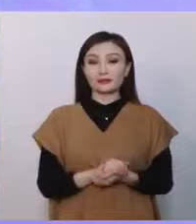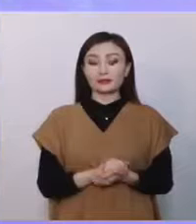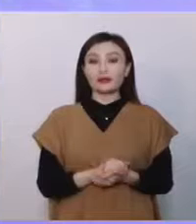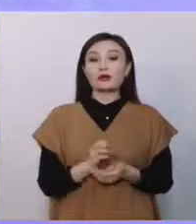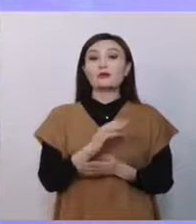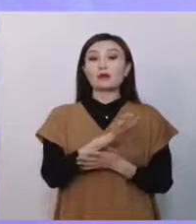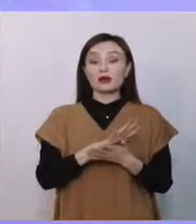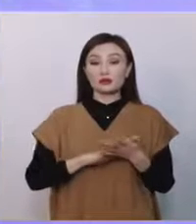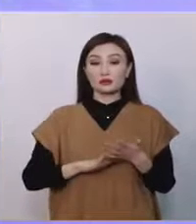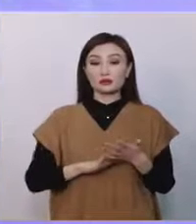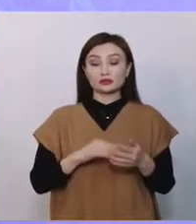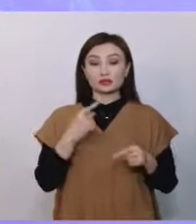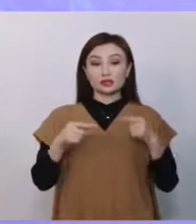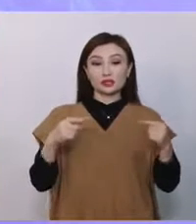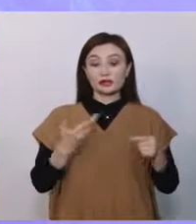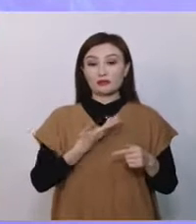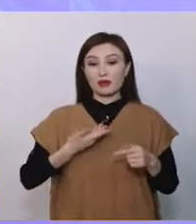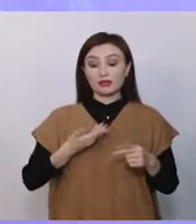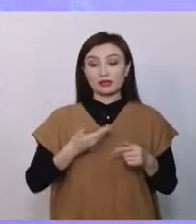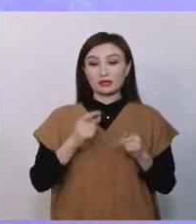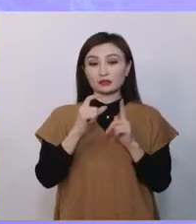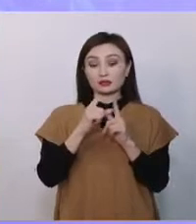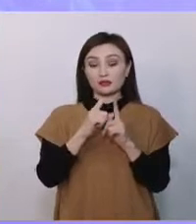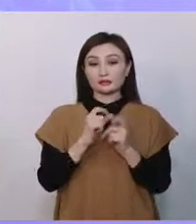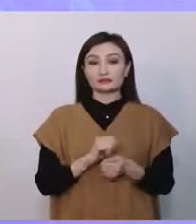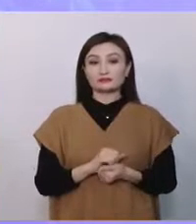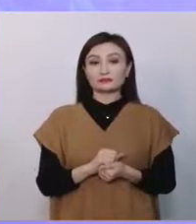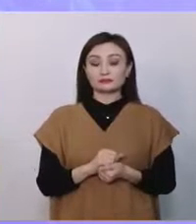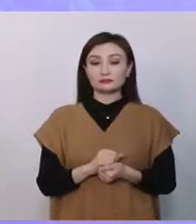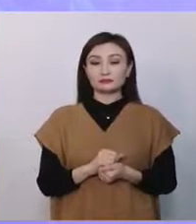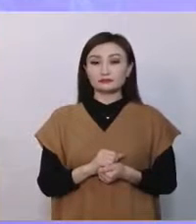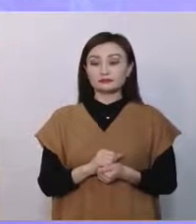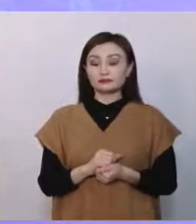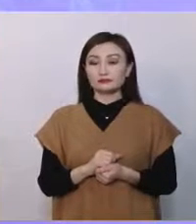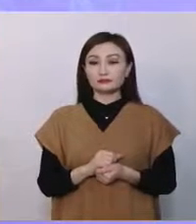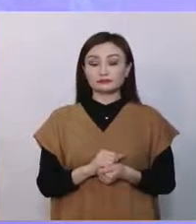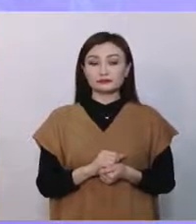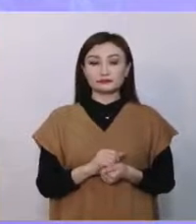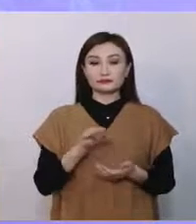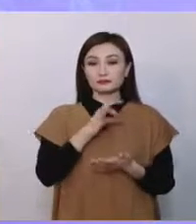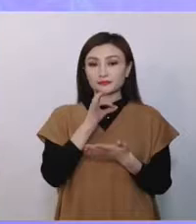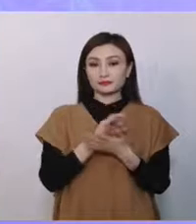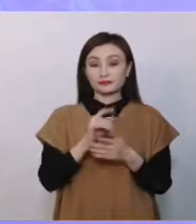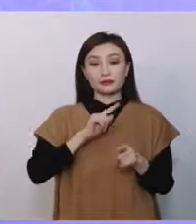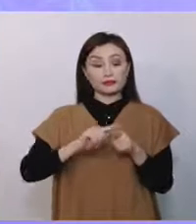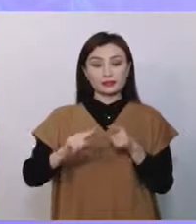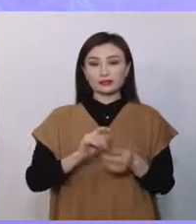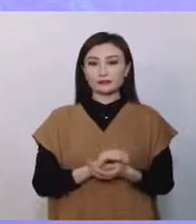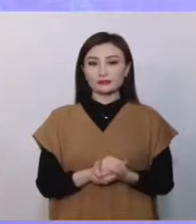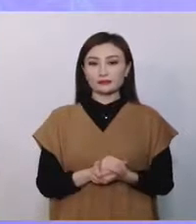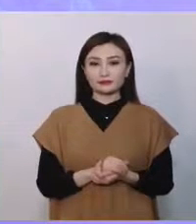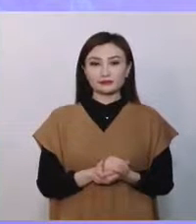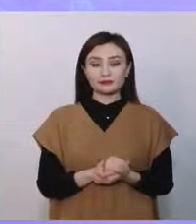продолжите ряд моих слов слова отвечайте быстро